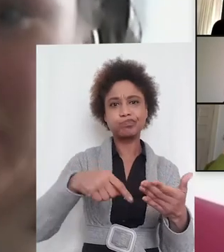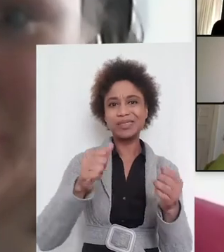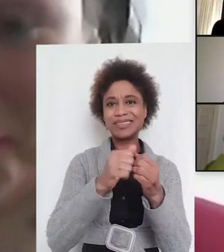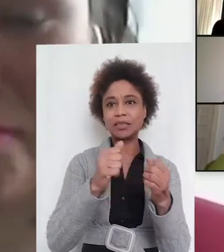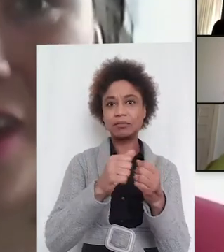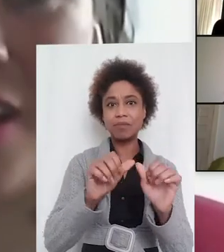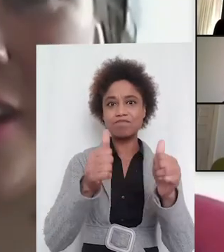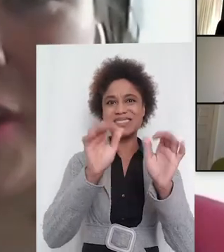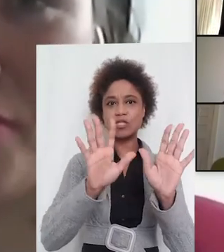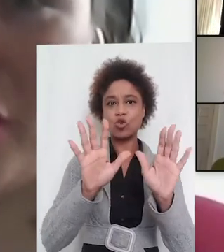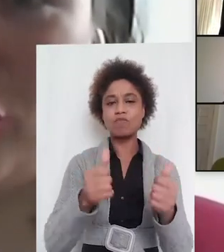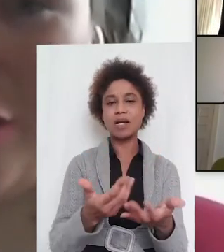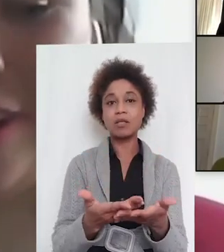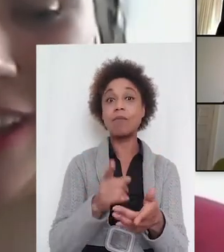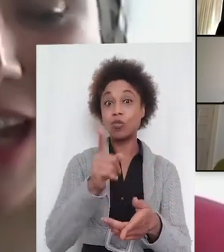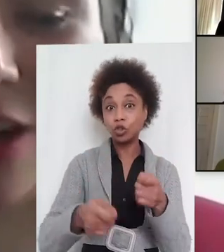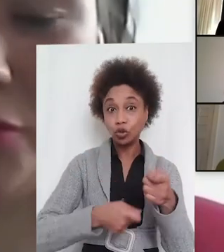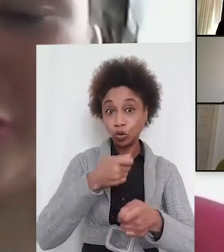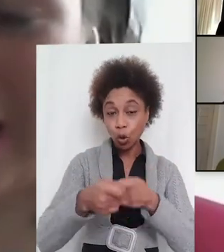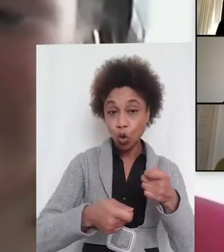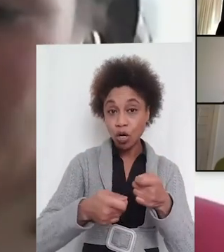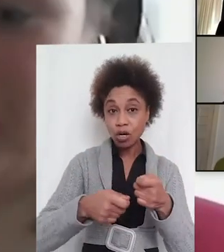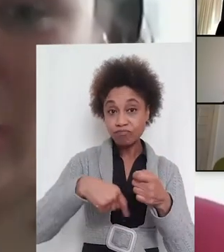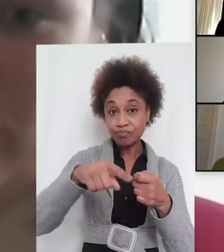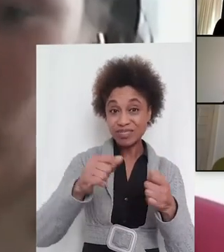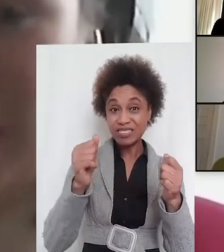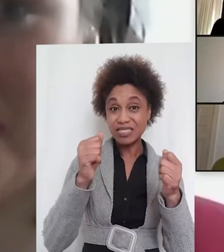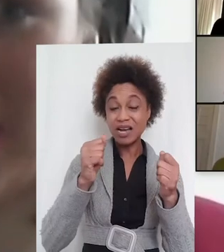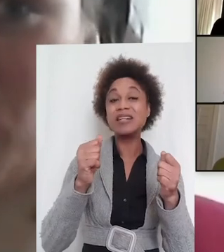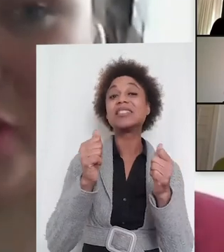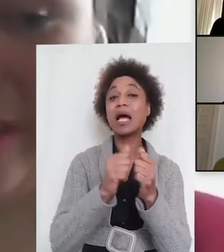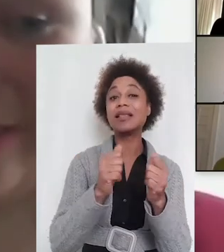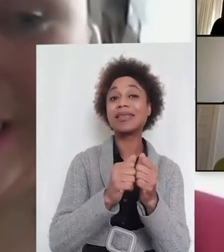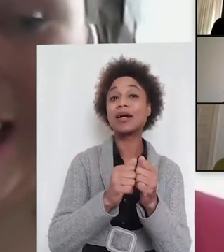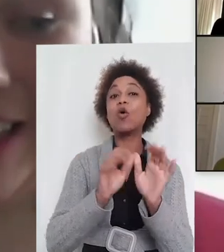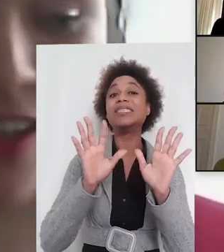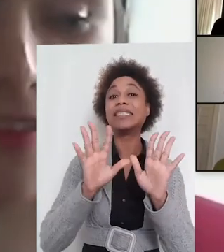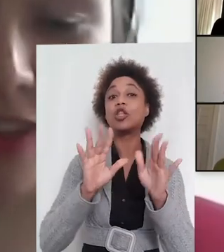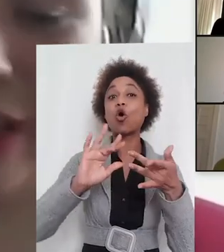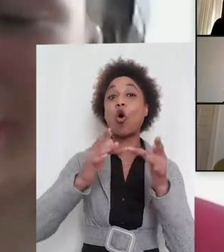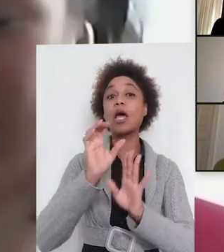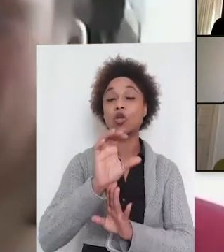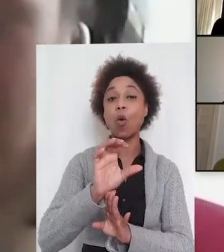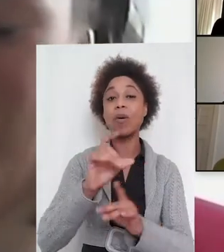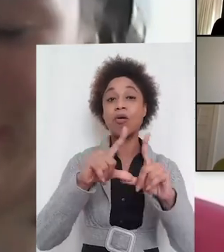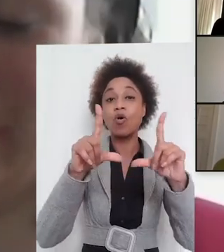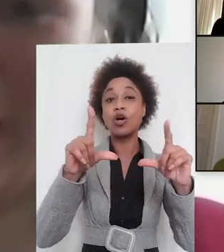om 10:00, dan moet je zorgen dat je aankomende zaterdag om 10:00 online bent om je ticket te krijgen. Want heel vaak is het om 22:30